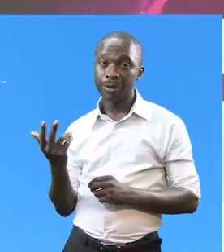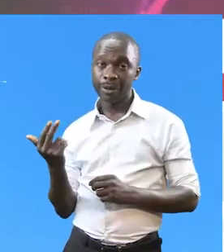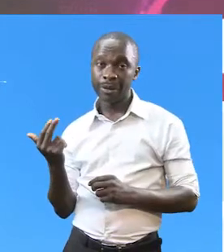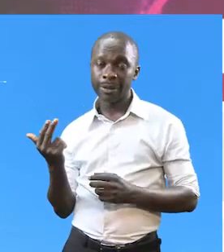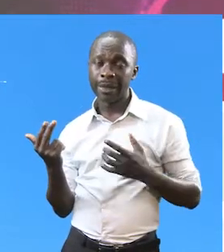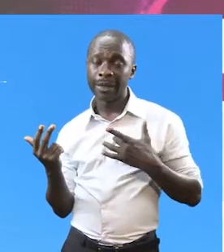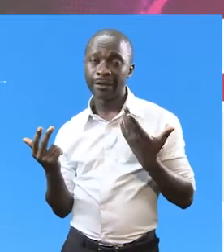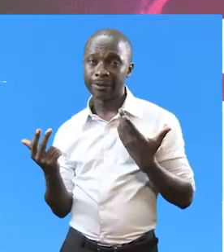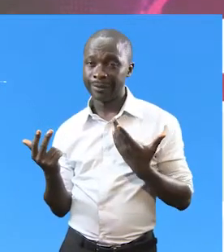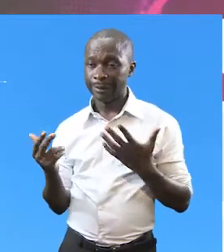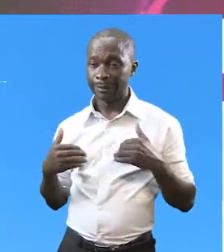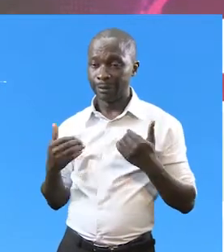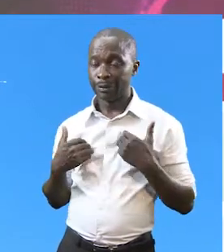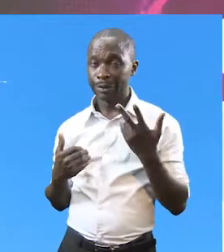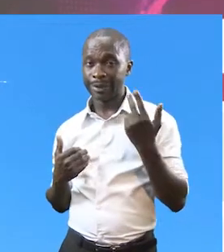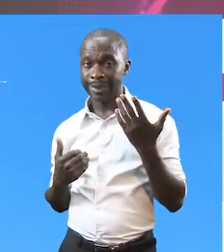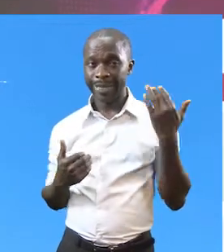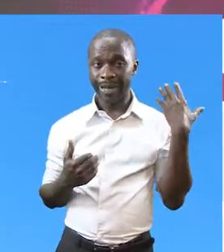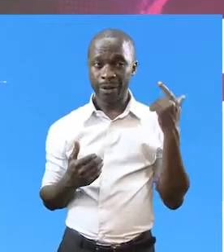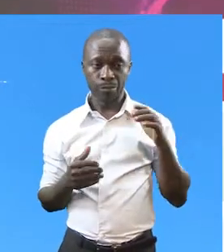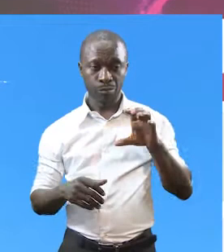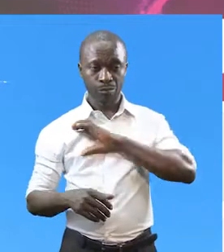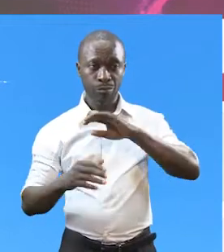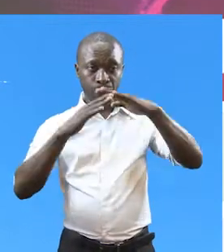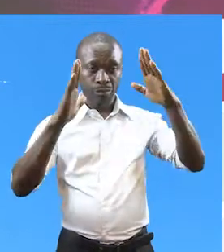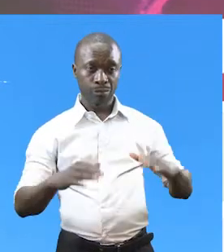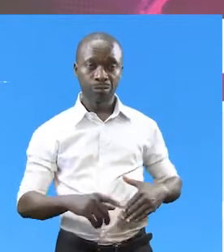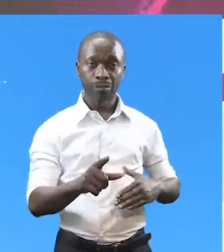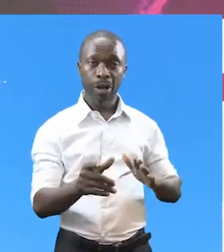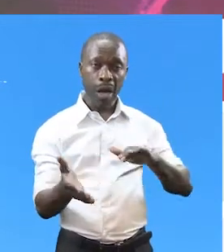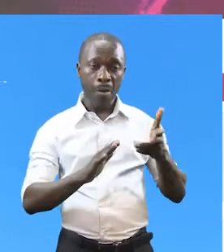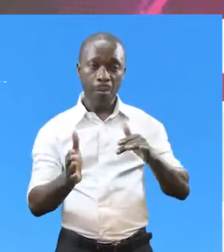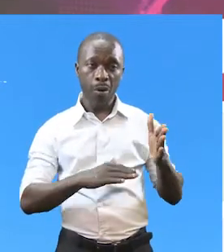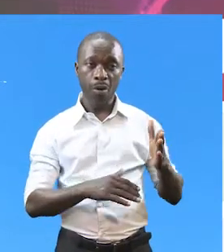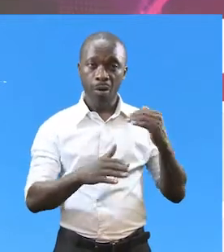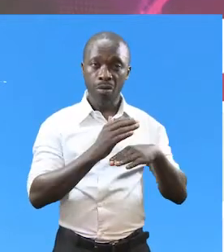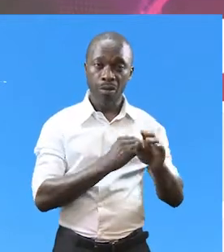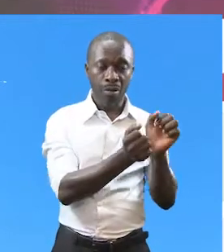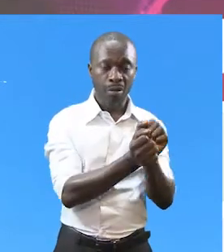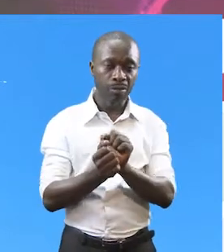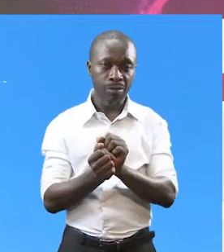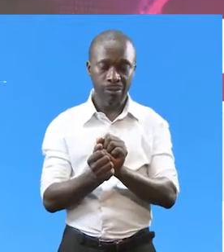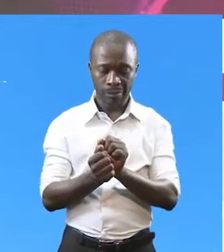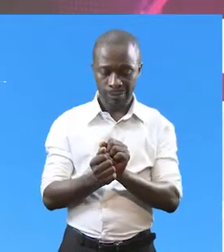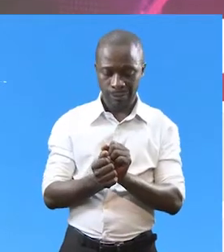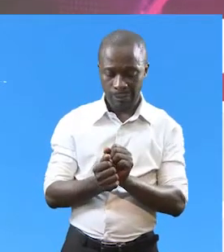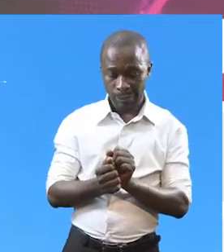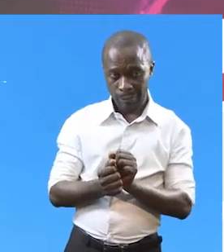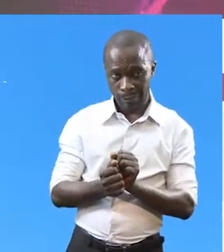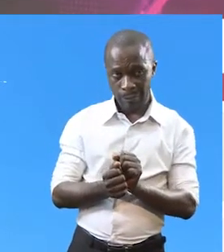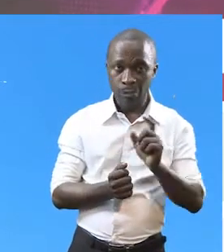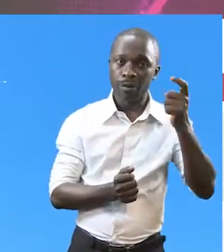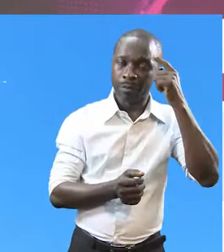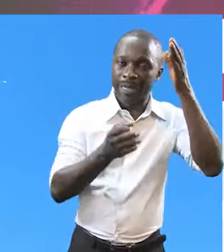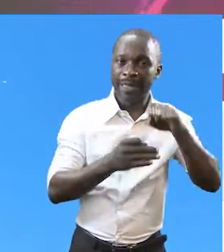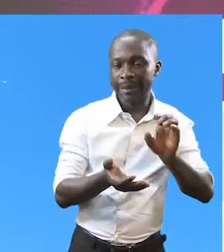dans un commissariat la nuit du 22 au 23 juillet 2018, alors que lors du premier procès, aucune indemnisation